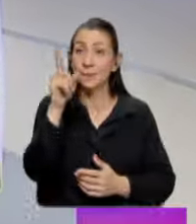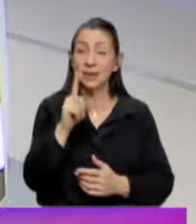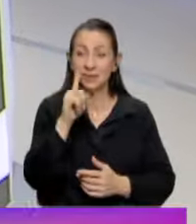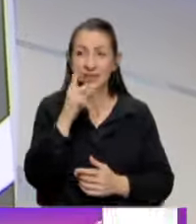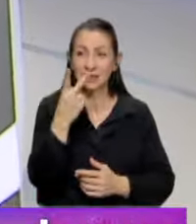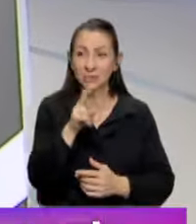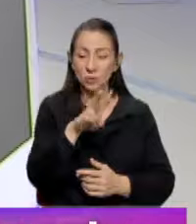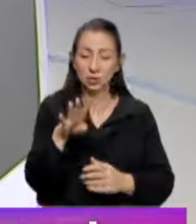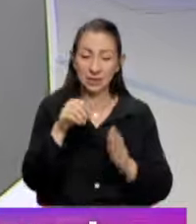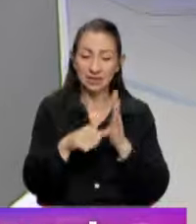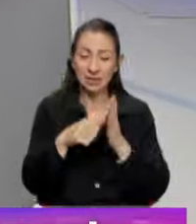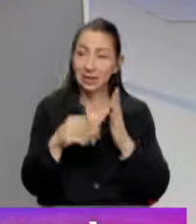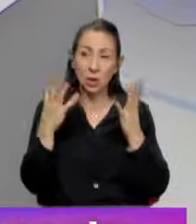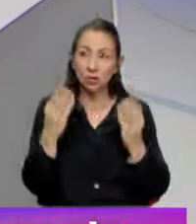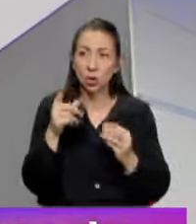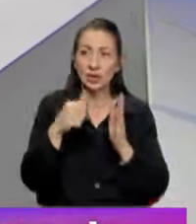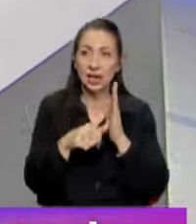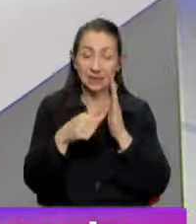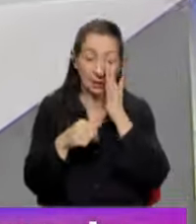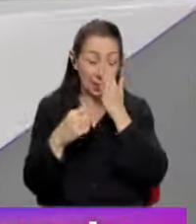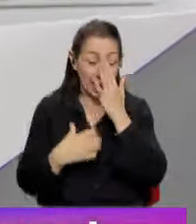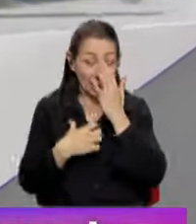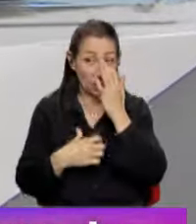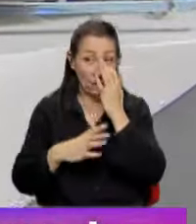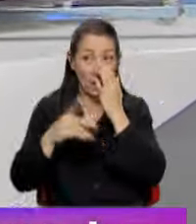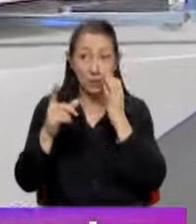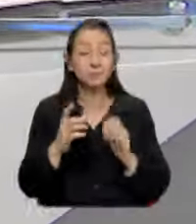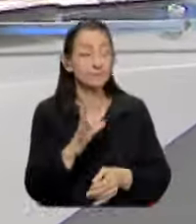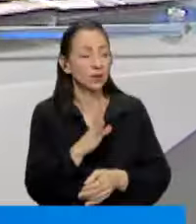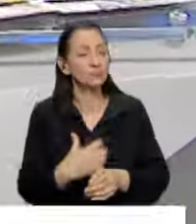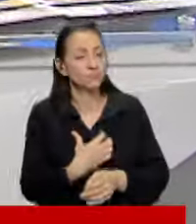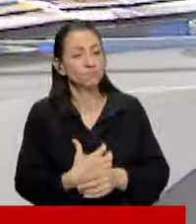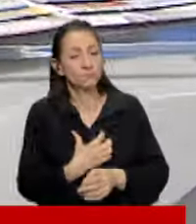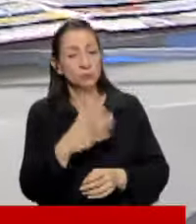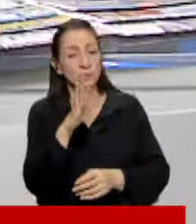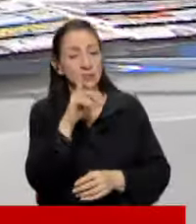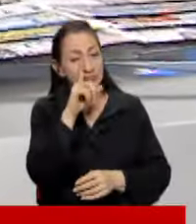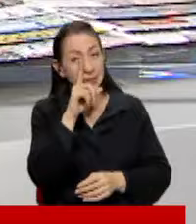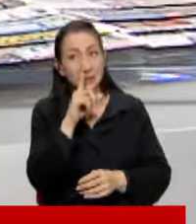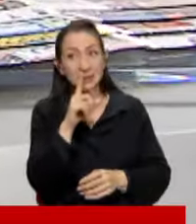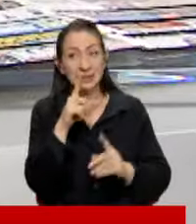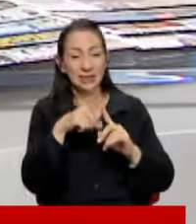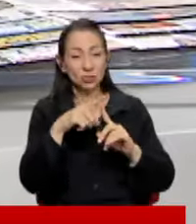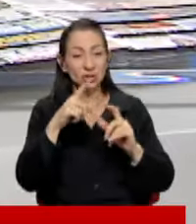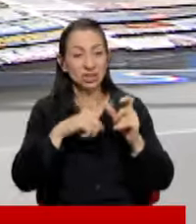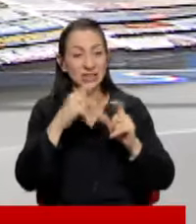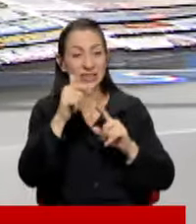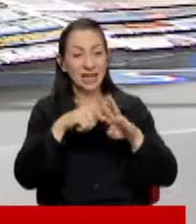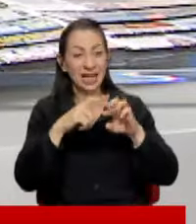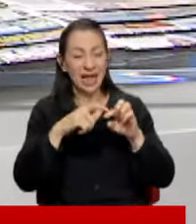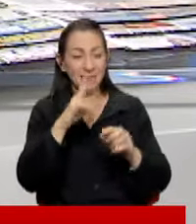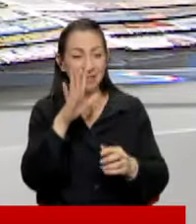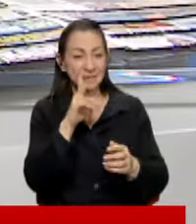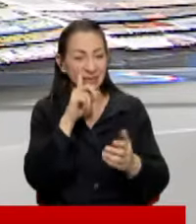Nisan 2024 tarihinde ne olacak o tarihten endişe duyuyor musun Duyuyorum ben yine 5 Nisan Hani tans Çiller açıklamıştı ya 5 Nisan